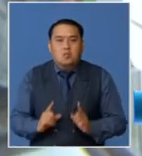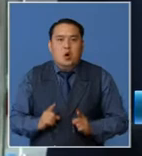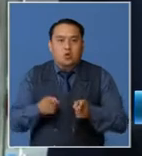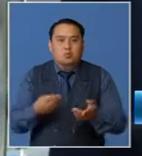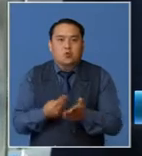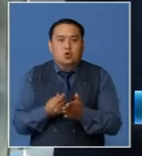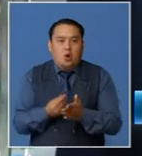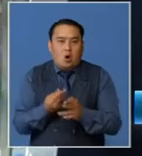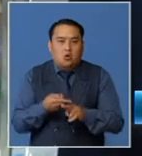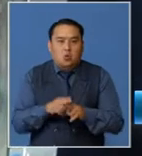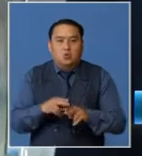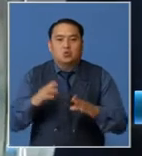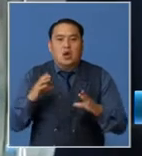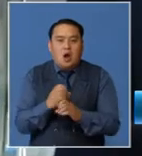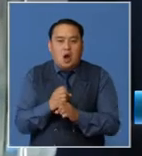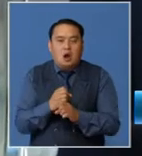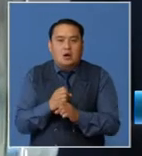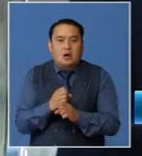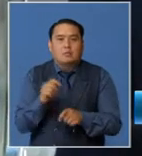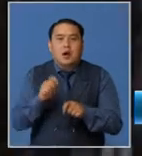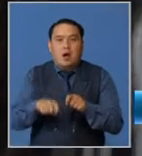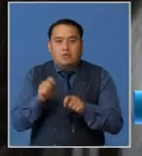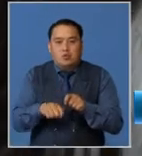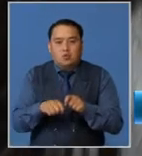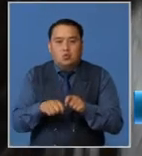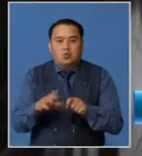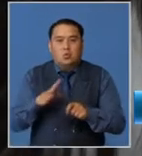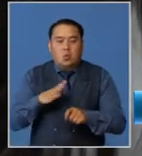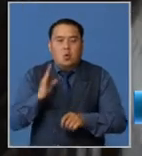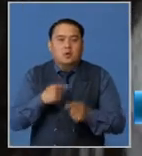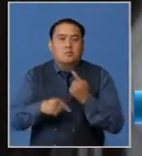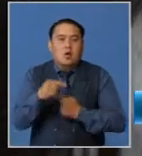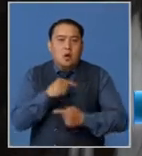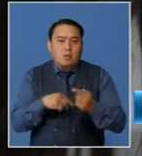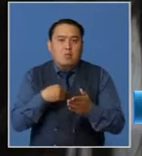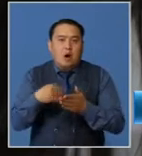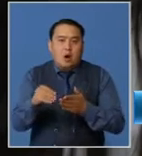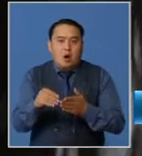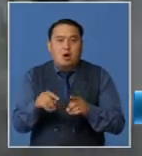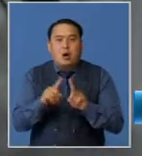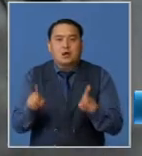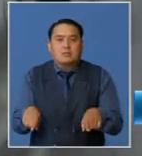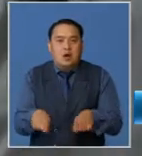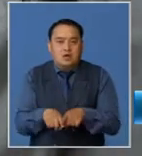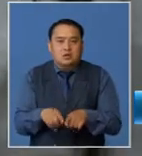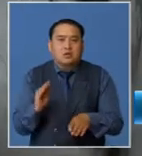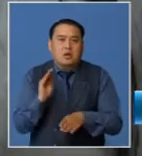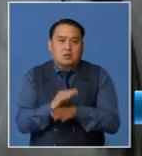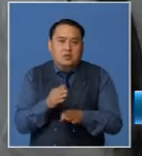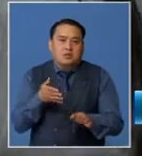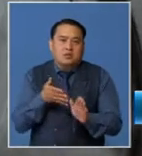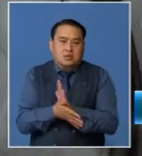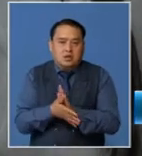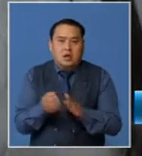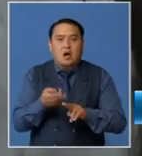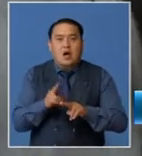в бюджет. Кроме того, уменьшится количество проверок. Но с другой стороны, для бизнесменов покупка контрольно-кассовых машин – это